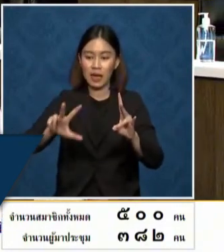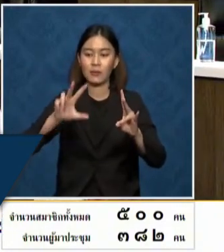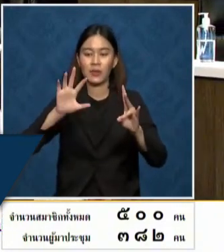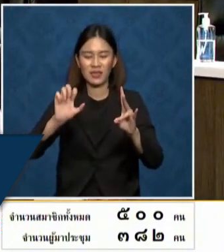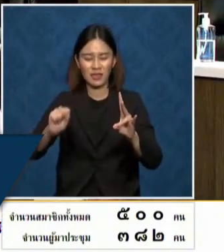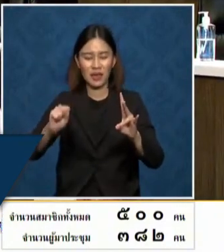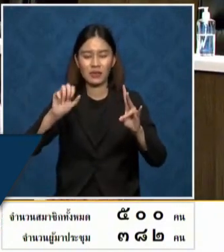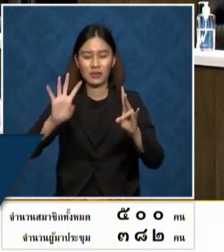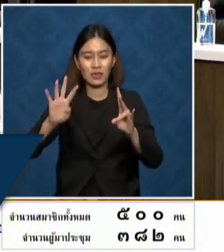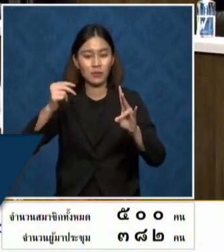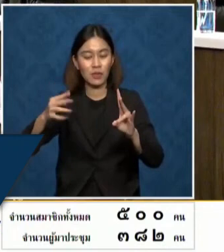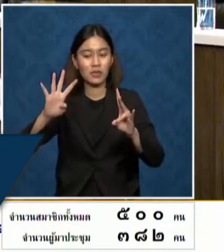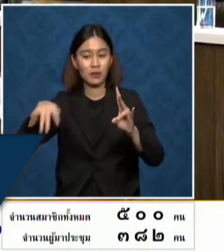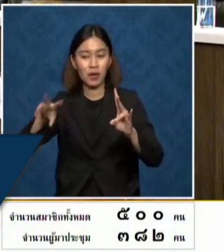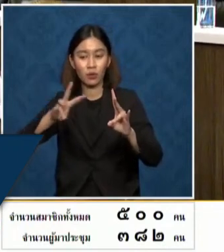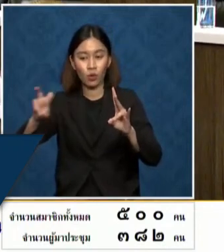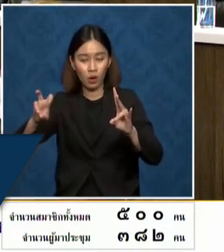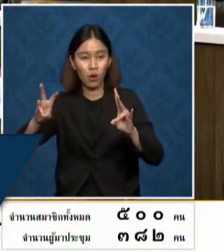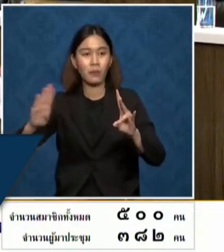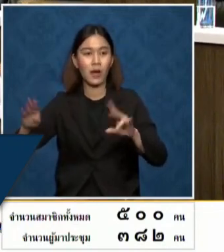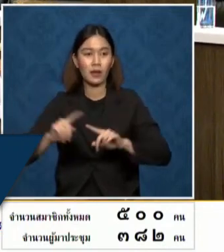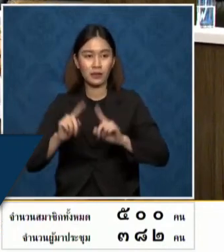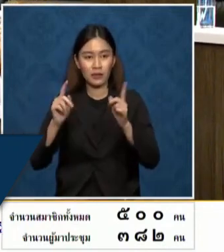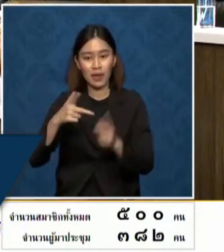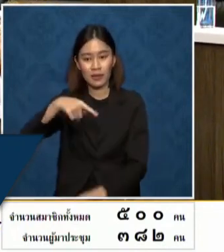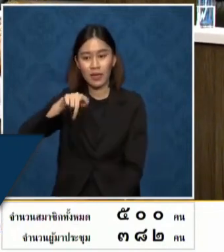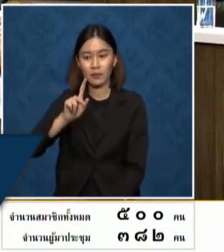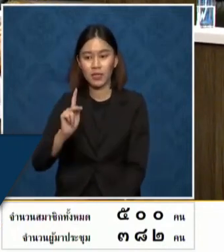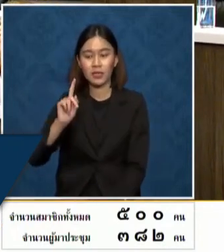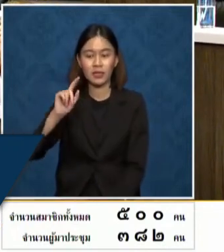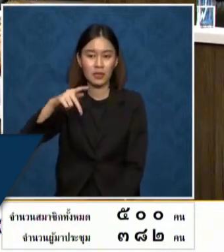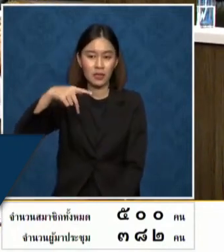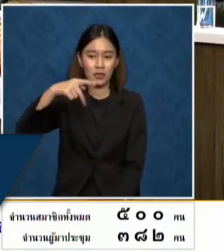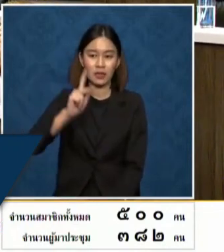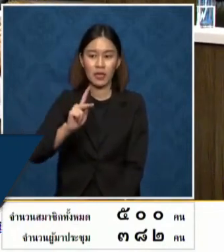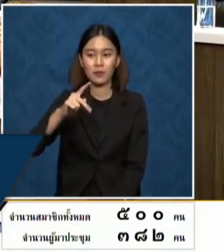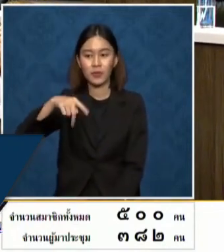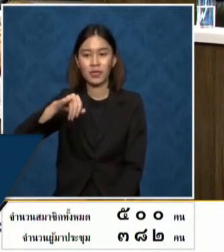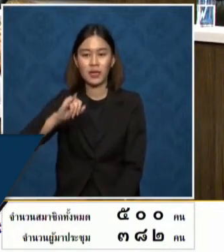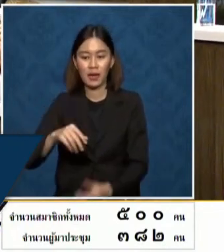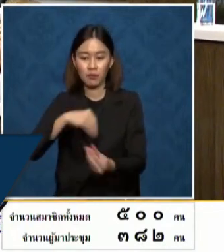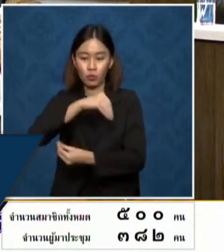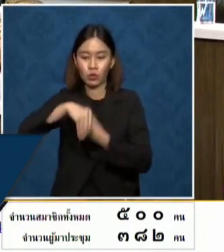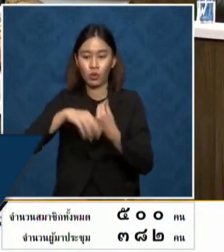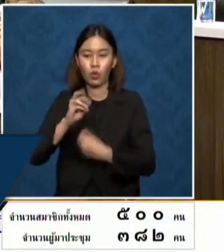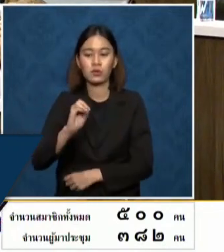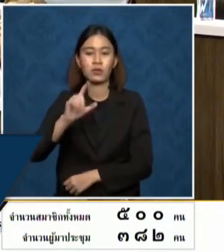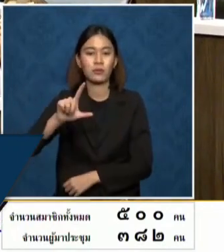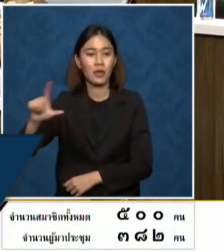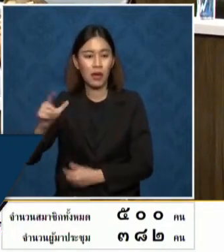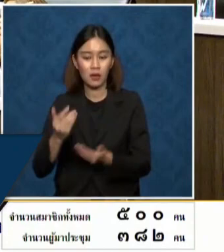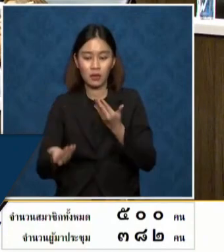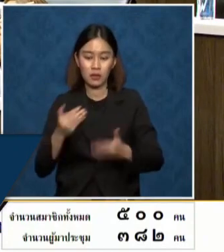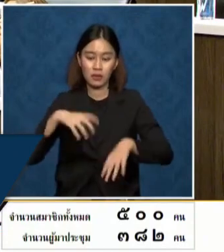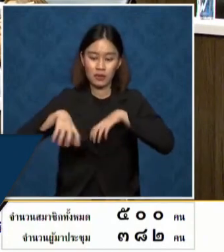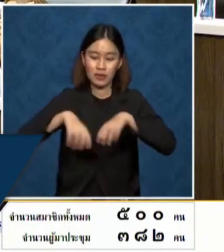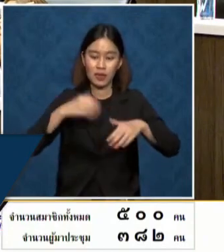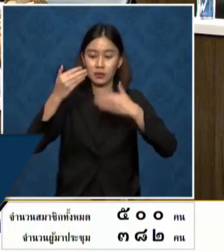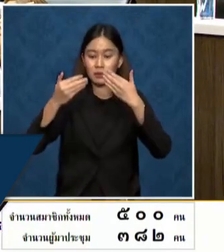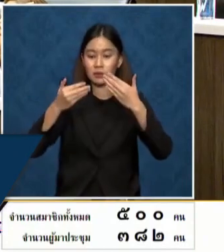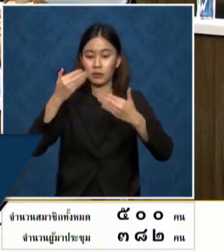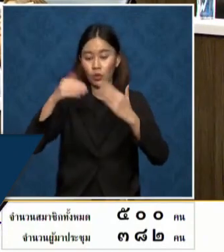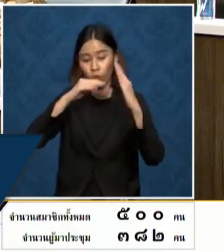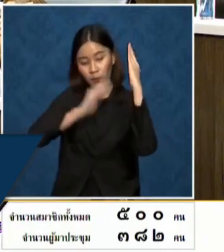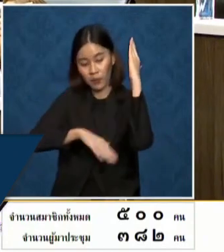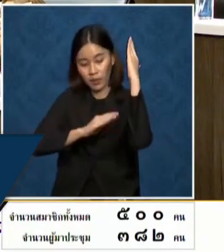7344 600บาทแต่ตั้ง KPIเศรษฐกิจหมุนเวียนในจังหวัดได้เพียง 60ล้านบาทหรือจะเป็นการจัดงานในจังหวัดหนึ่ง